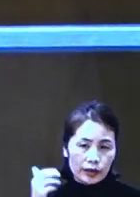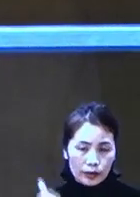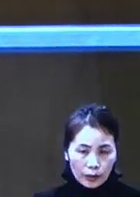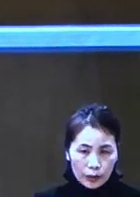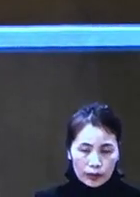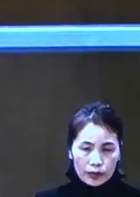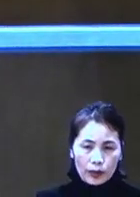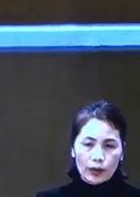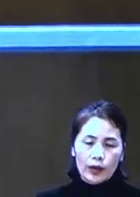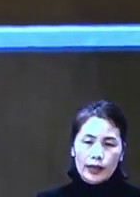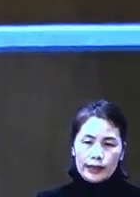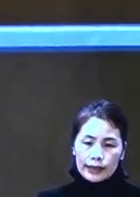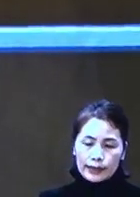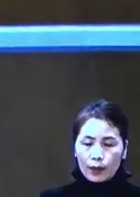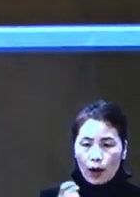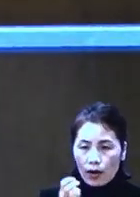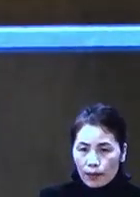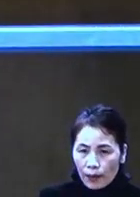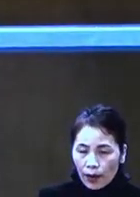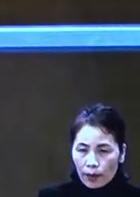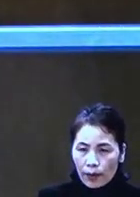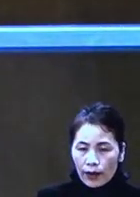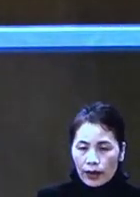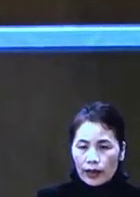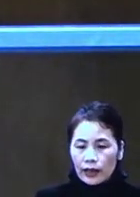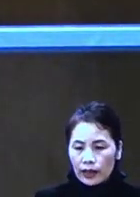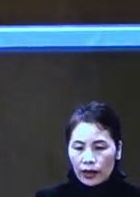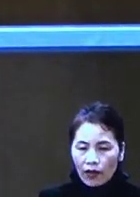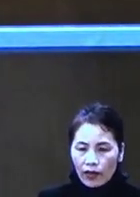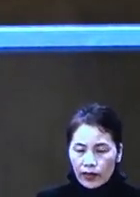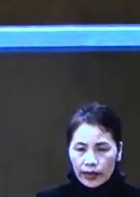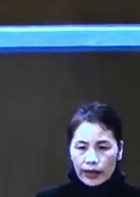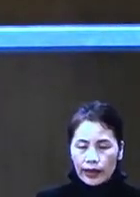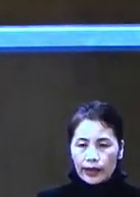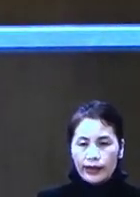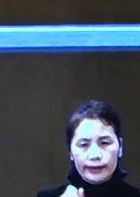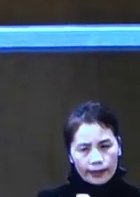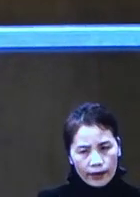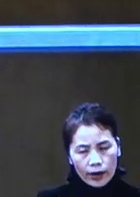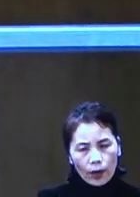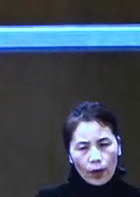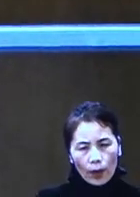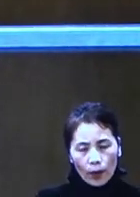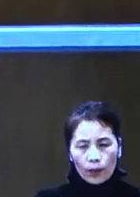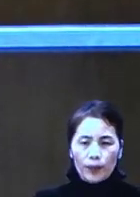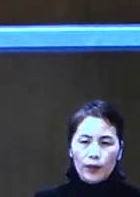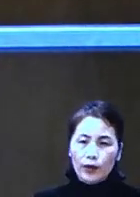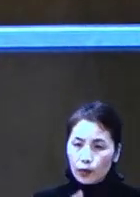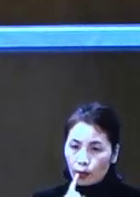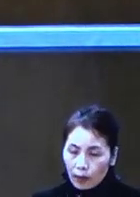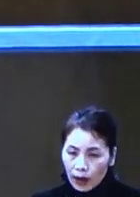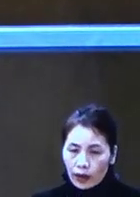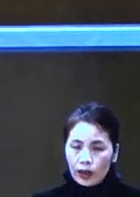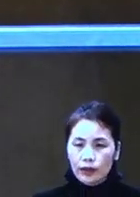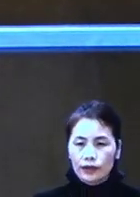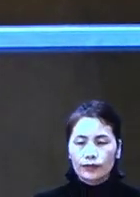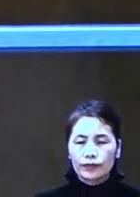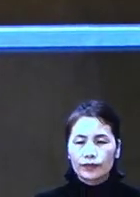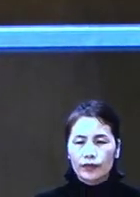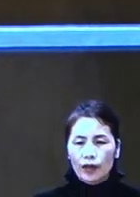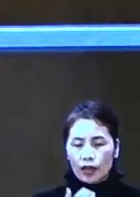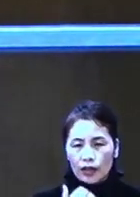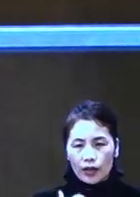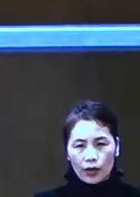위한 특별법의 연내 처리 필요성을 강조했었습니다. 일기 신도시 다섯 곳이 전부 경기도에